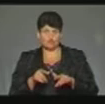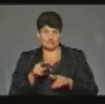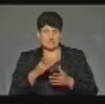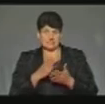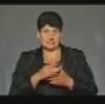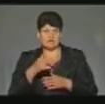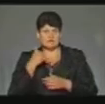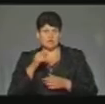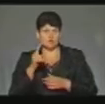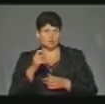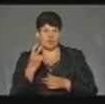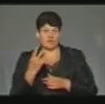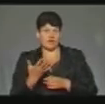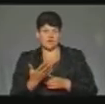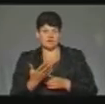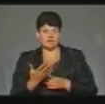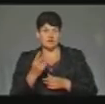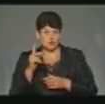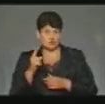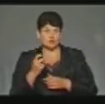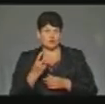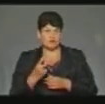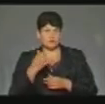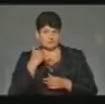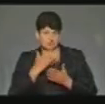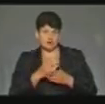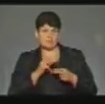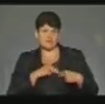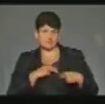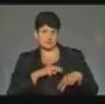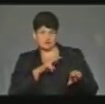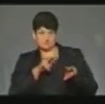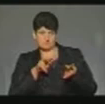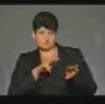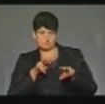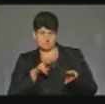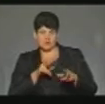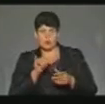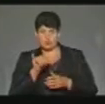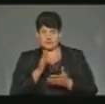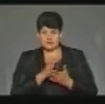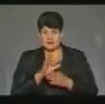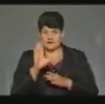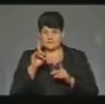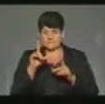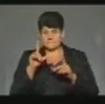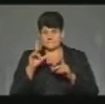виклик на 102 здійснити, у нас є працівники моніторингу, які це відслідковують, або у вас є